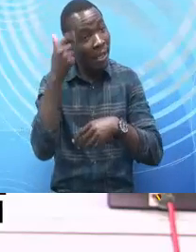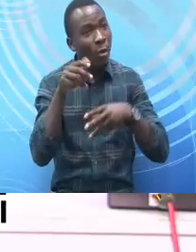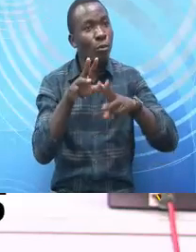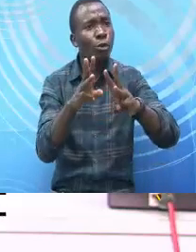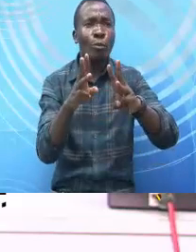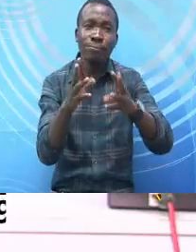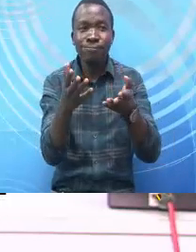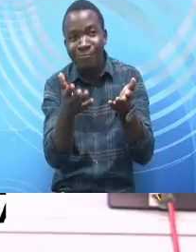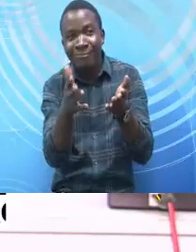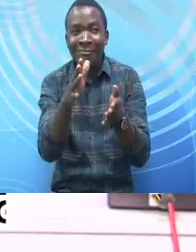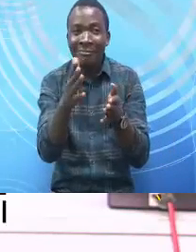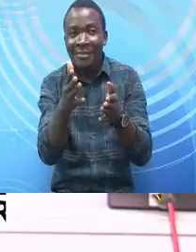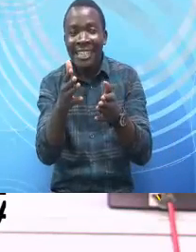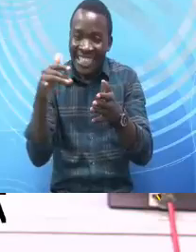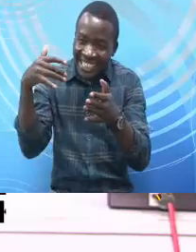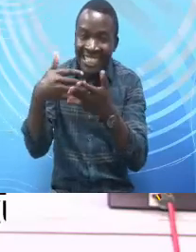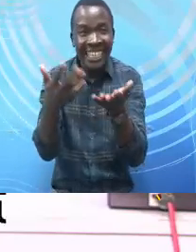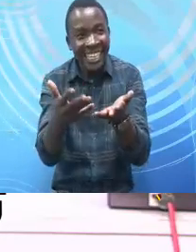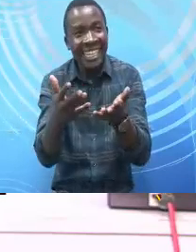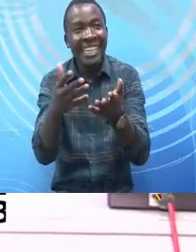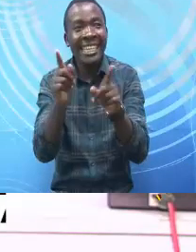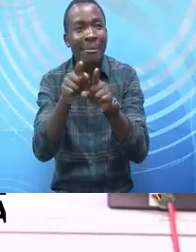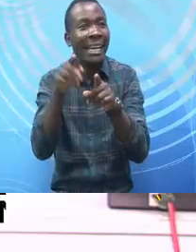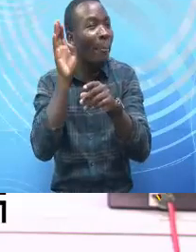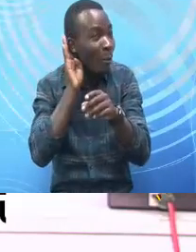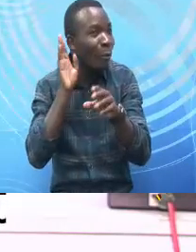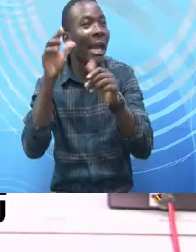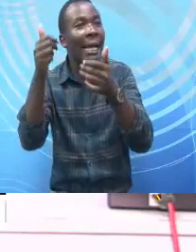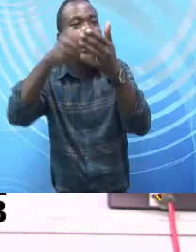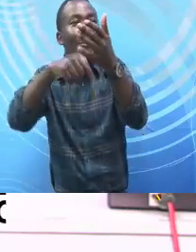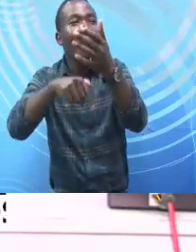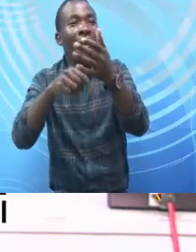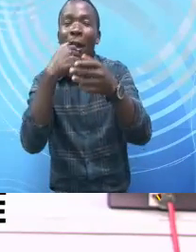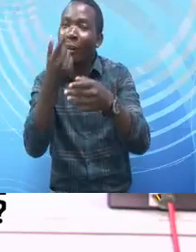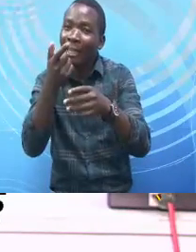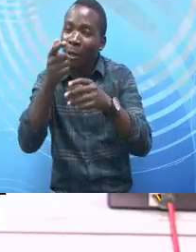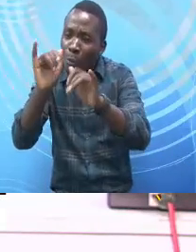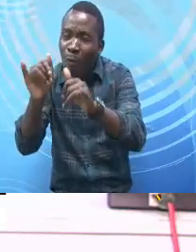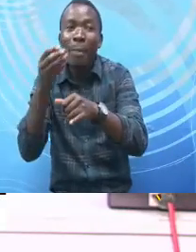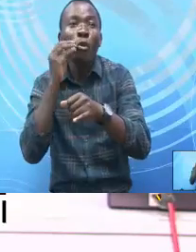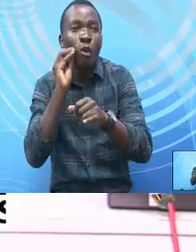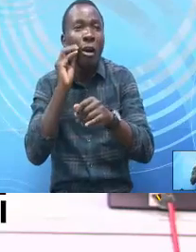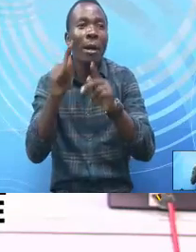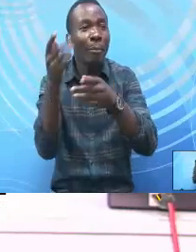uburyo aho kigeze ndetse n'amakuru yandi bavuze bati abantu bo mu rugo abantu